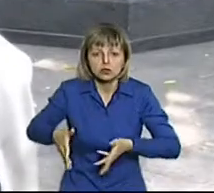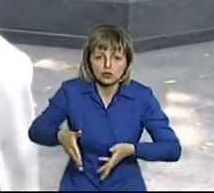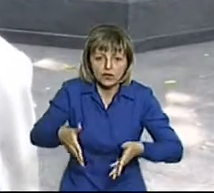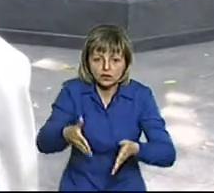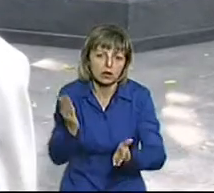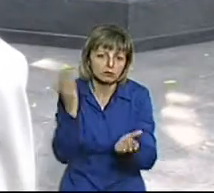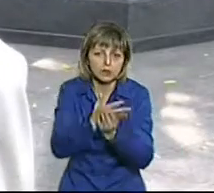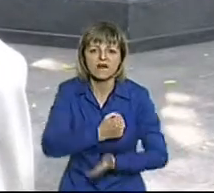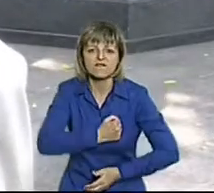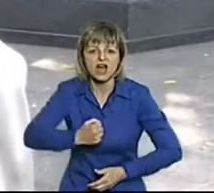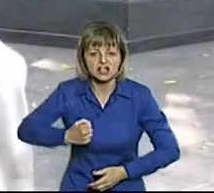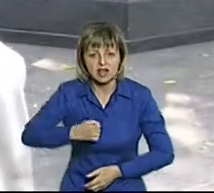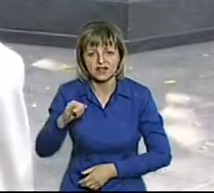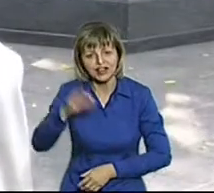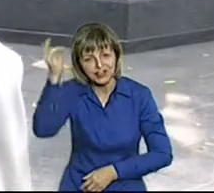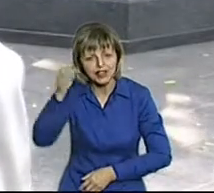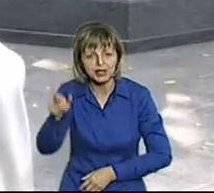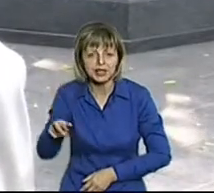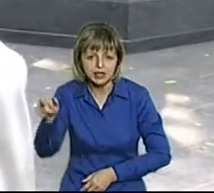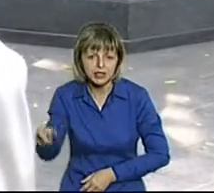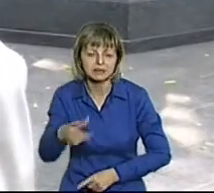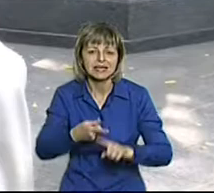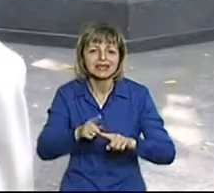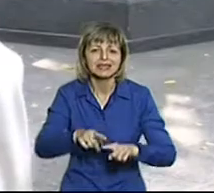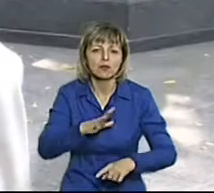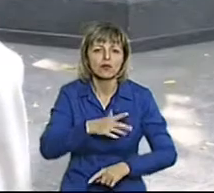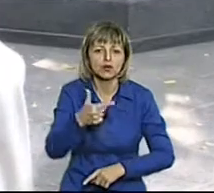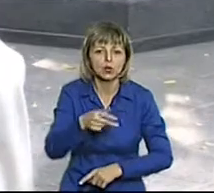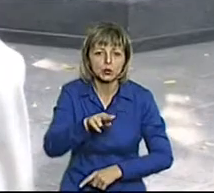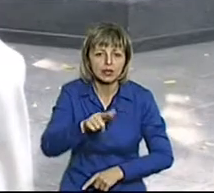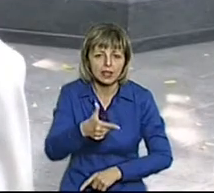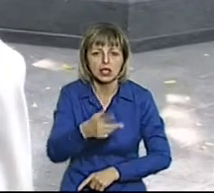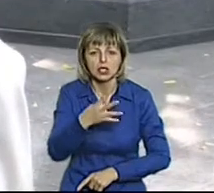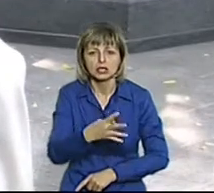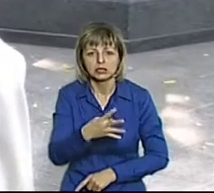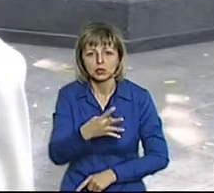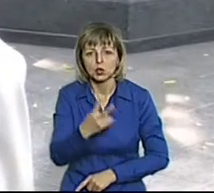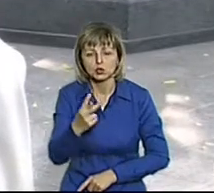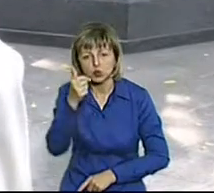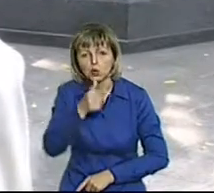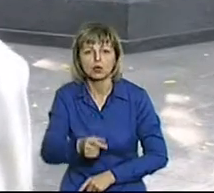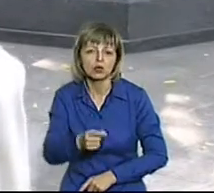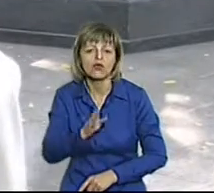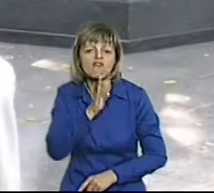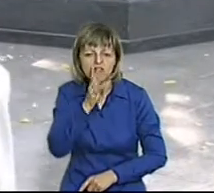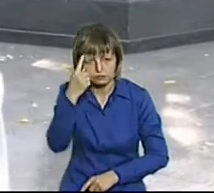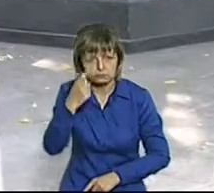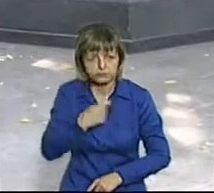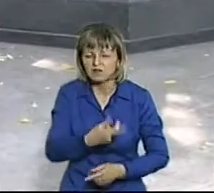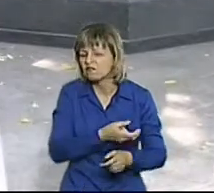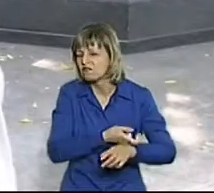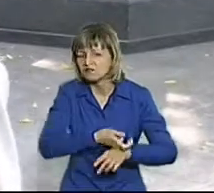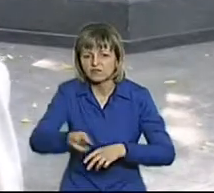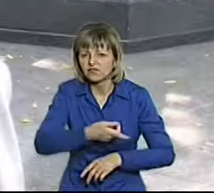І німці в один день, це було грудень 42-го року, вранці забирайтесь звідси, бо тут будуть